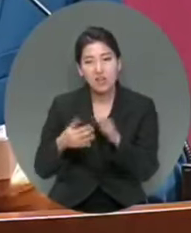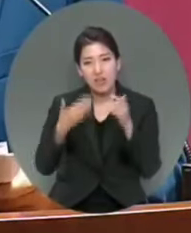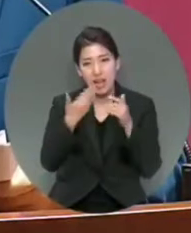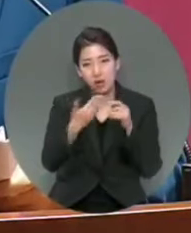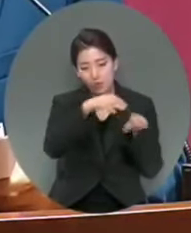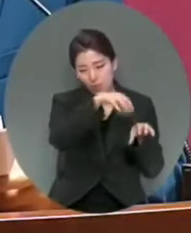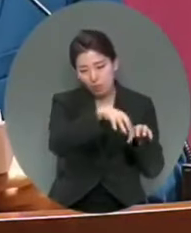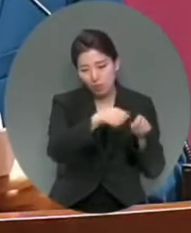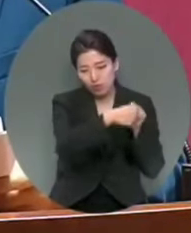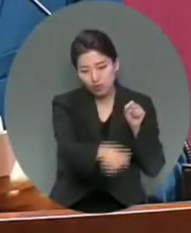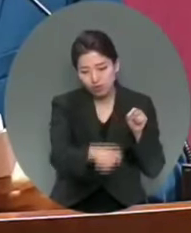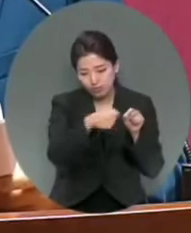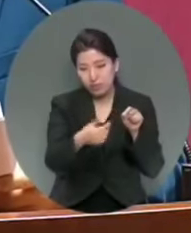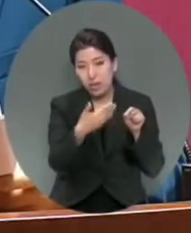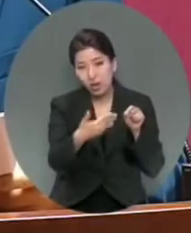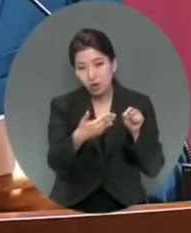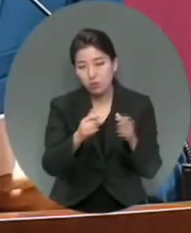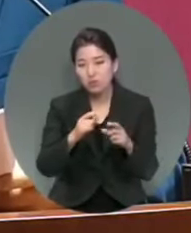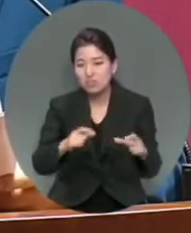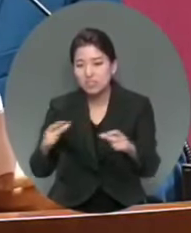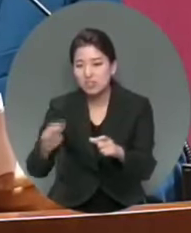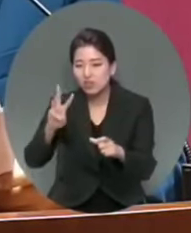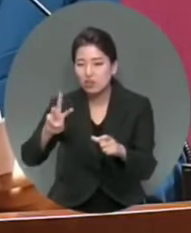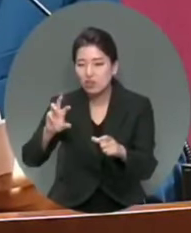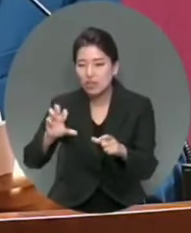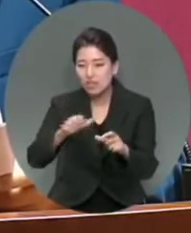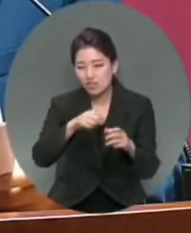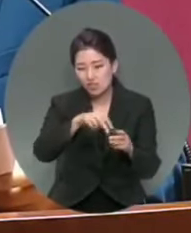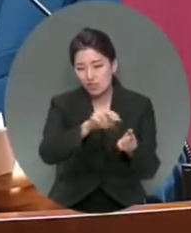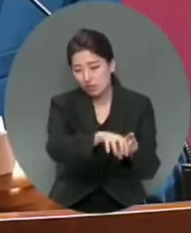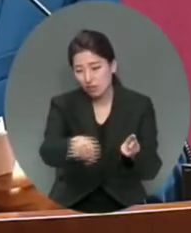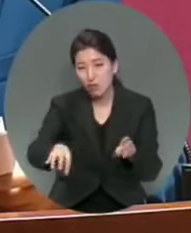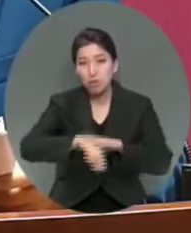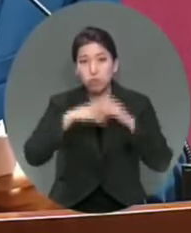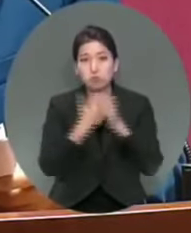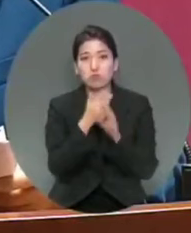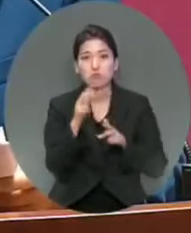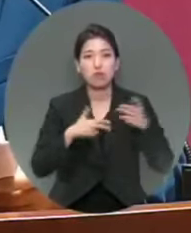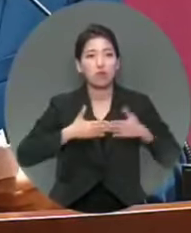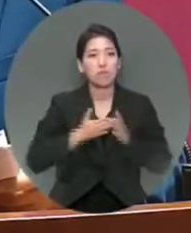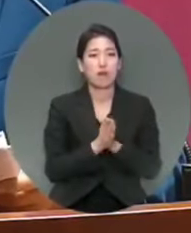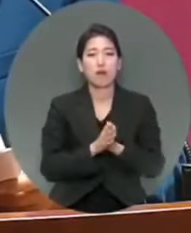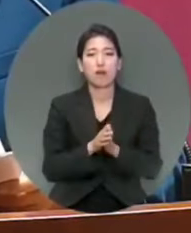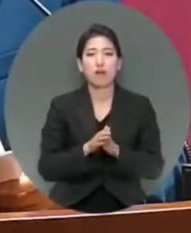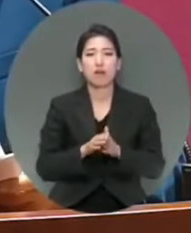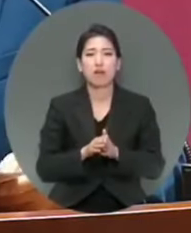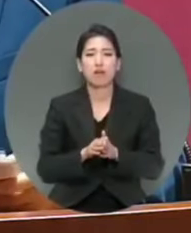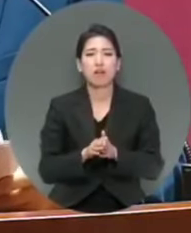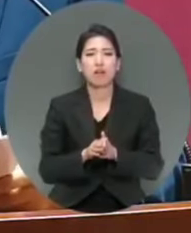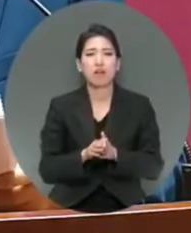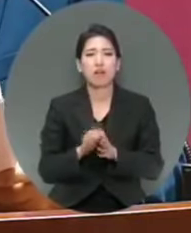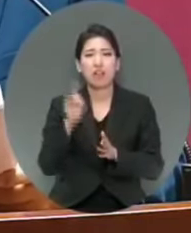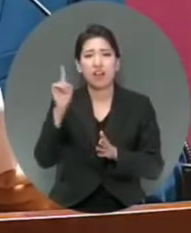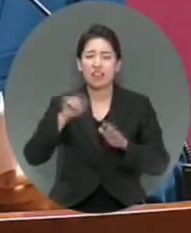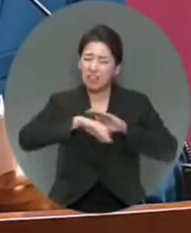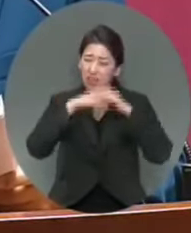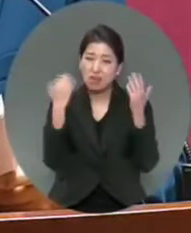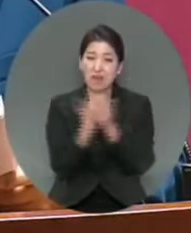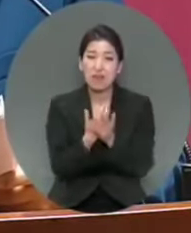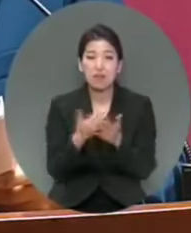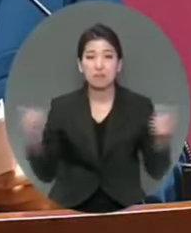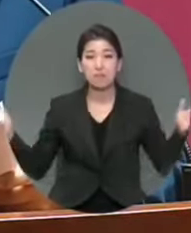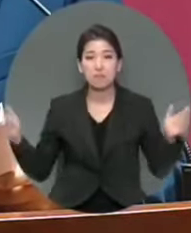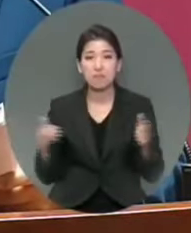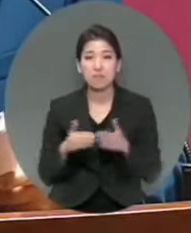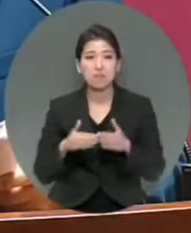센터와 35개 지역센터를 일방적인 사업 중단으로 폐쇄하겠다고 하는 것이 정상이라고 생각이 되십니까?